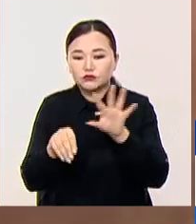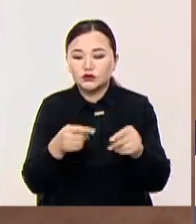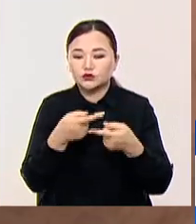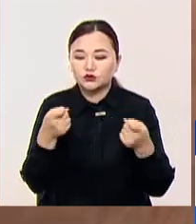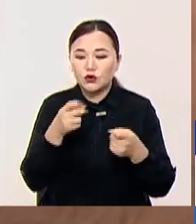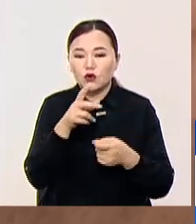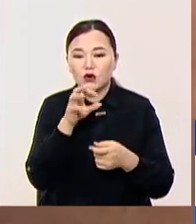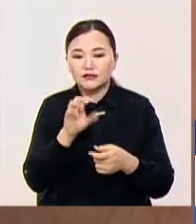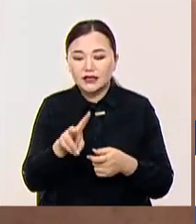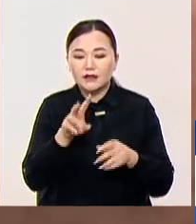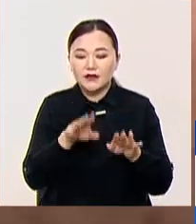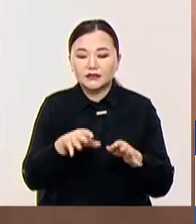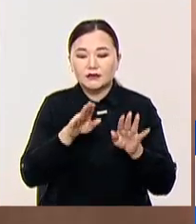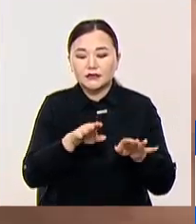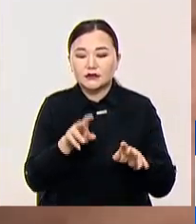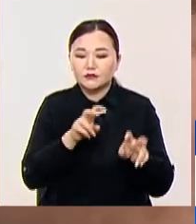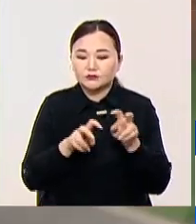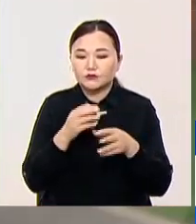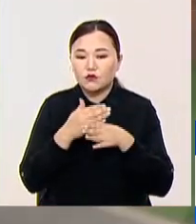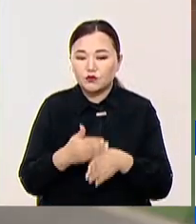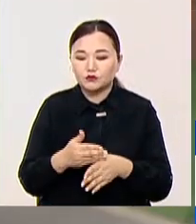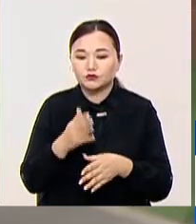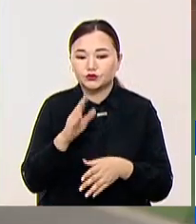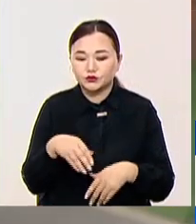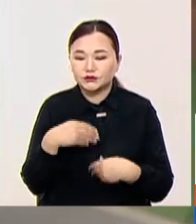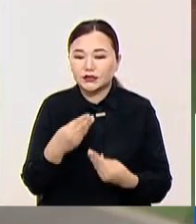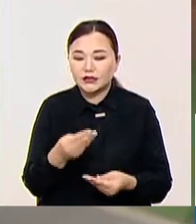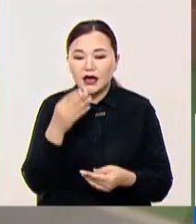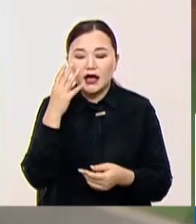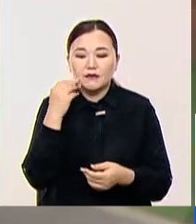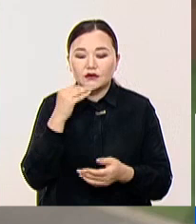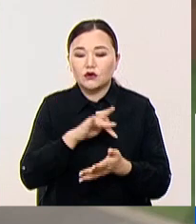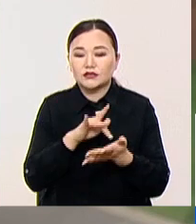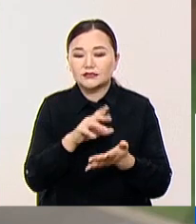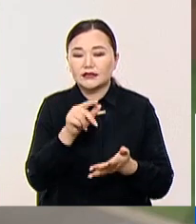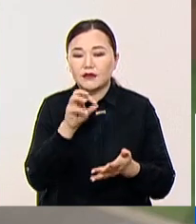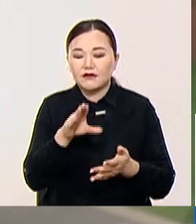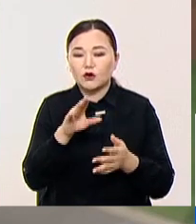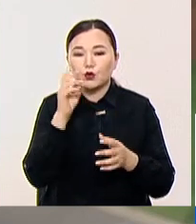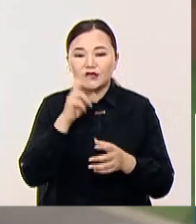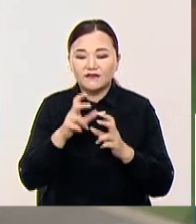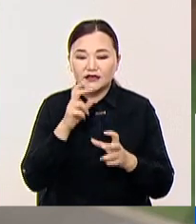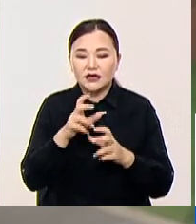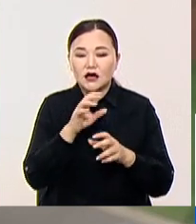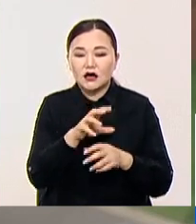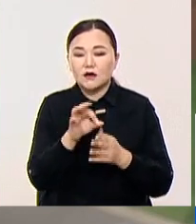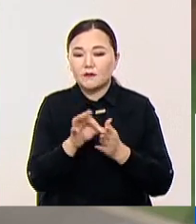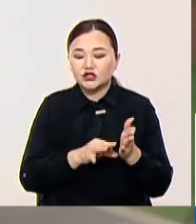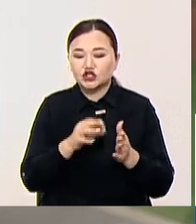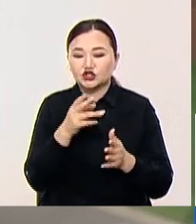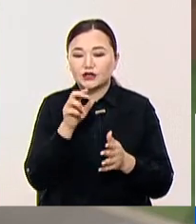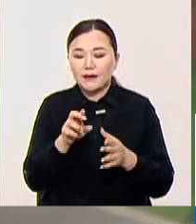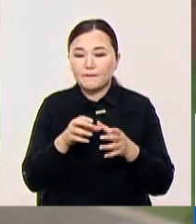мен хостелдерден жатын орын табуға көмектеседі. Алматы қаласында Сәтбаев университетінің базасында оперативтік жедел